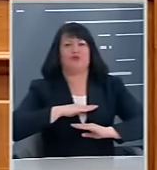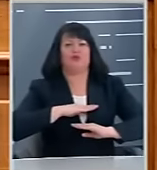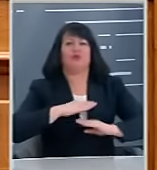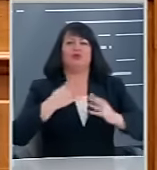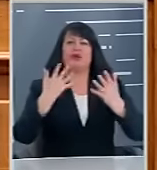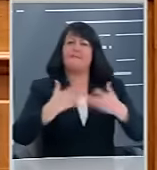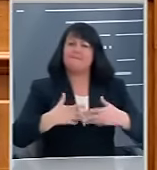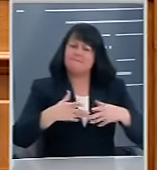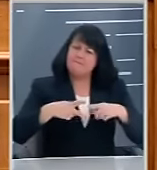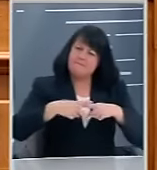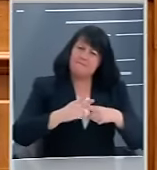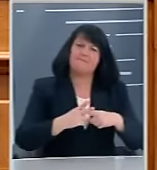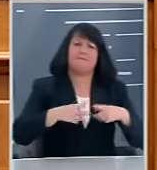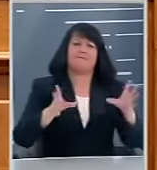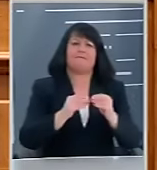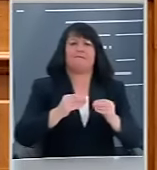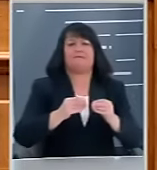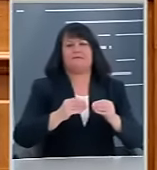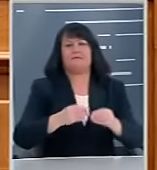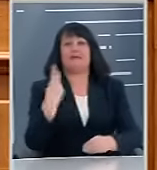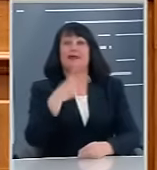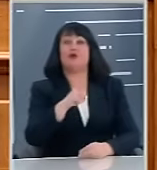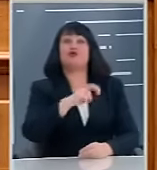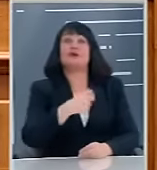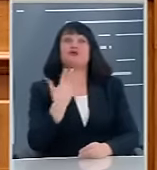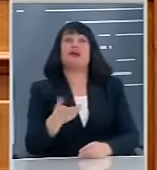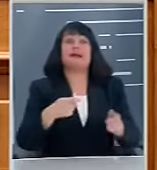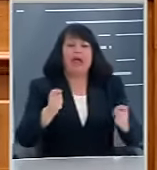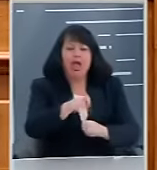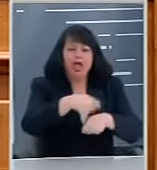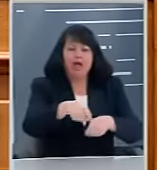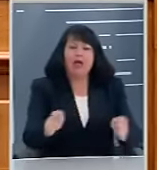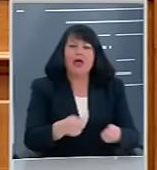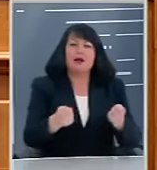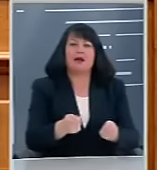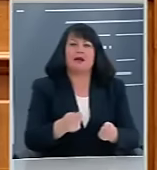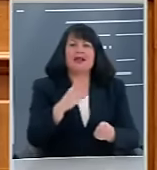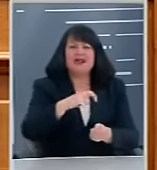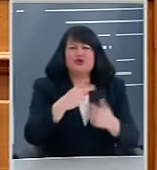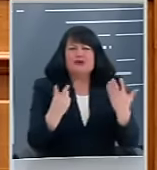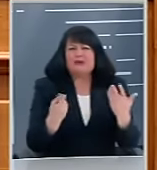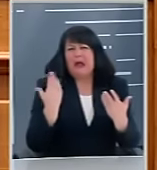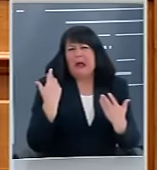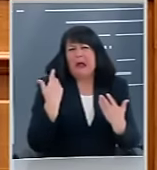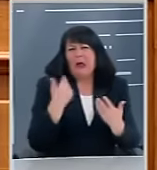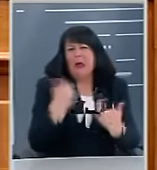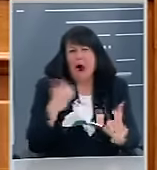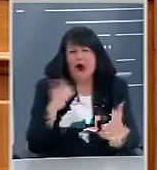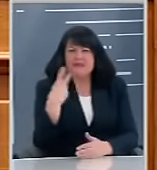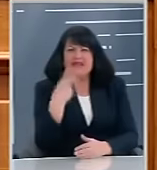σε 225 έργα το 2016, από 27 έργα το